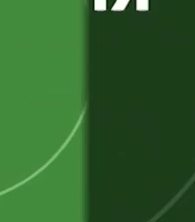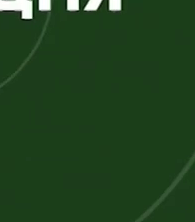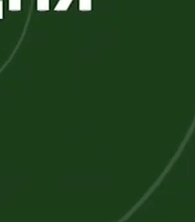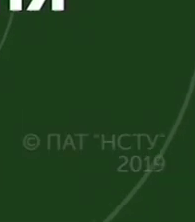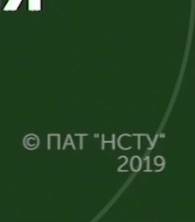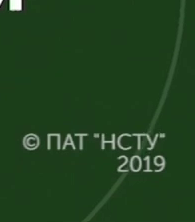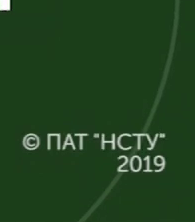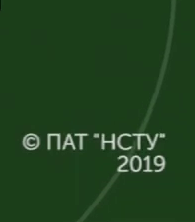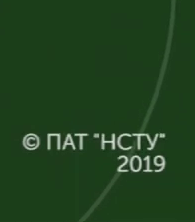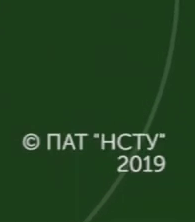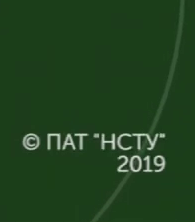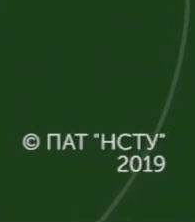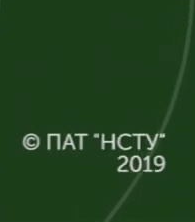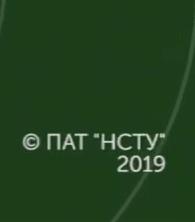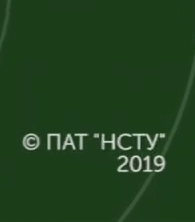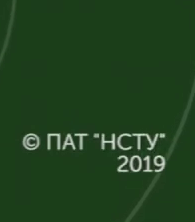Дякую.